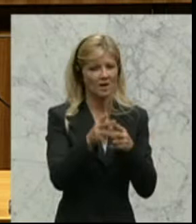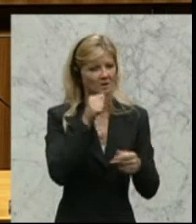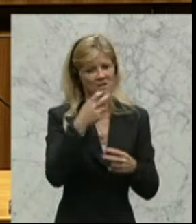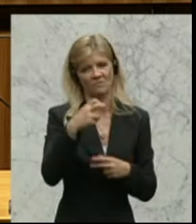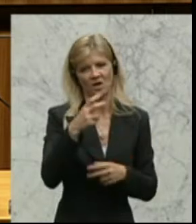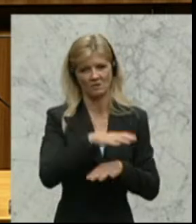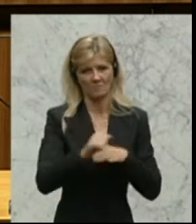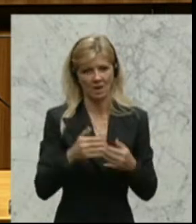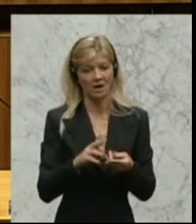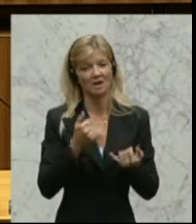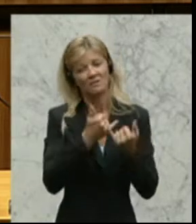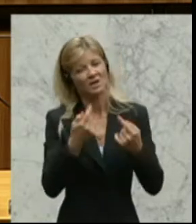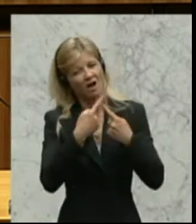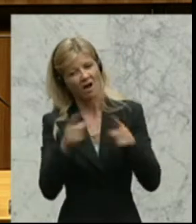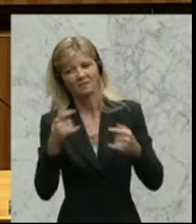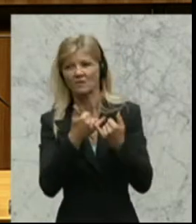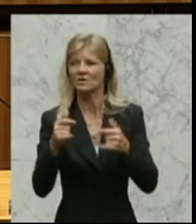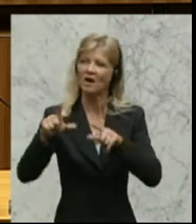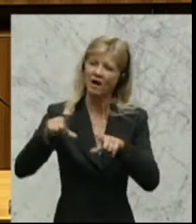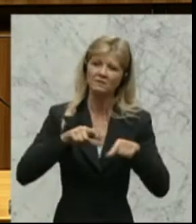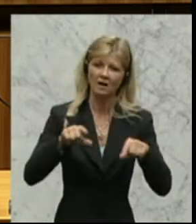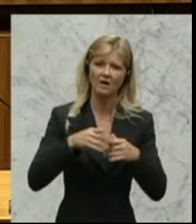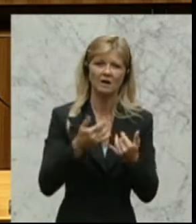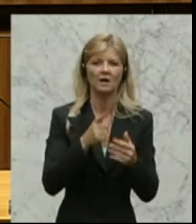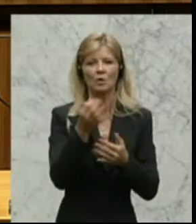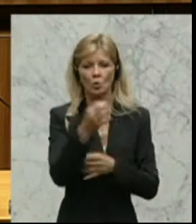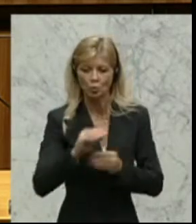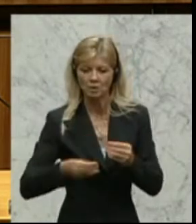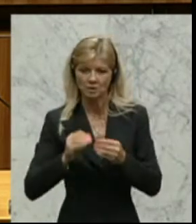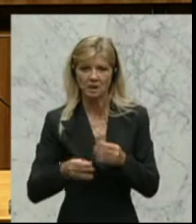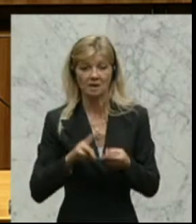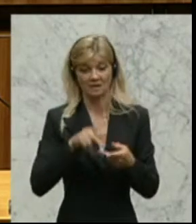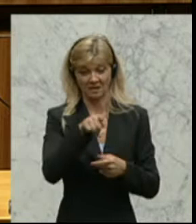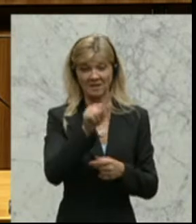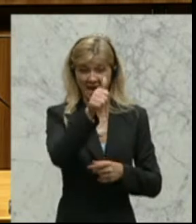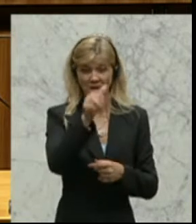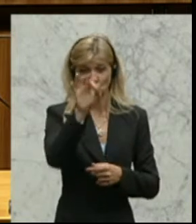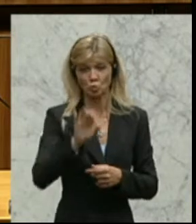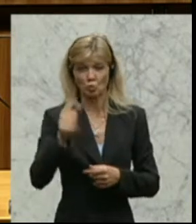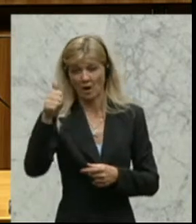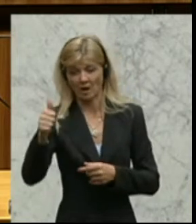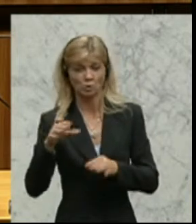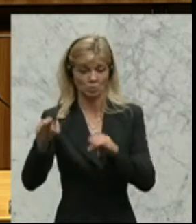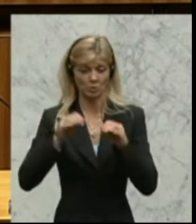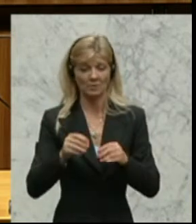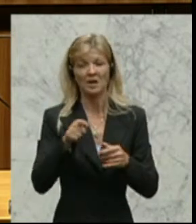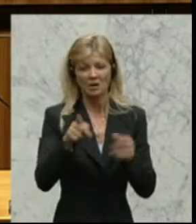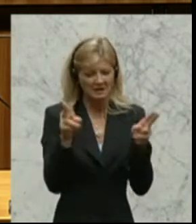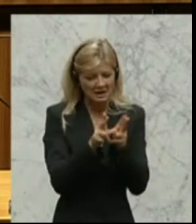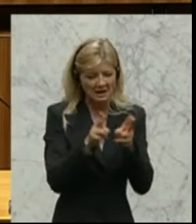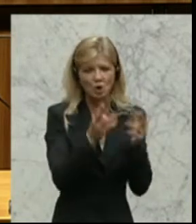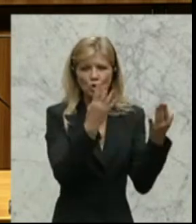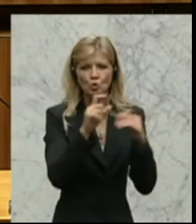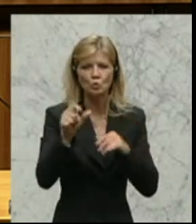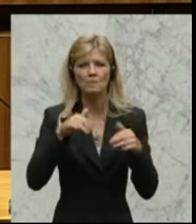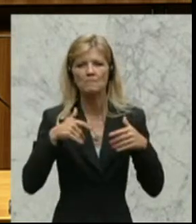dieser fast 1:1 Übergangslösung dann für die Steuerzahlenden, das nur für diesen kleinen 900 Millionen Euro Bereich gemacht haben. Aber trotzdem, da